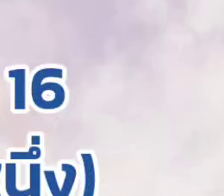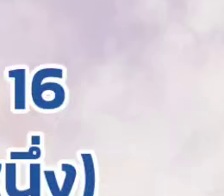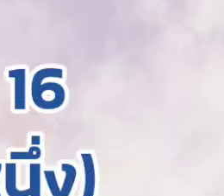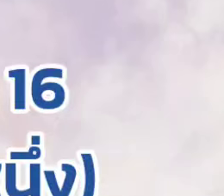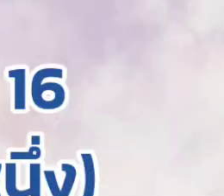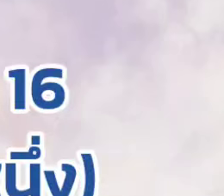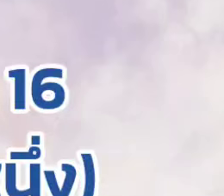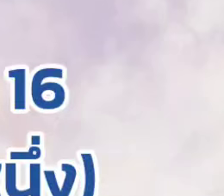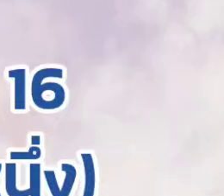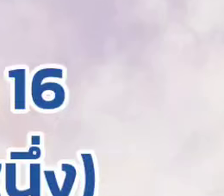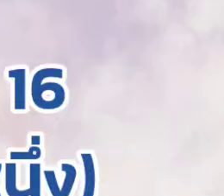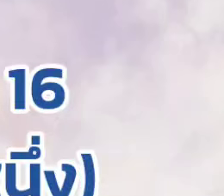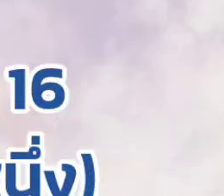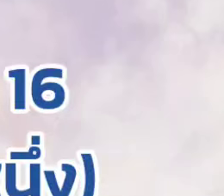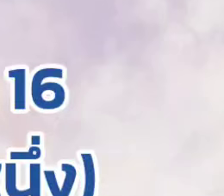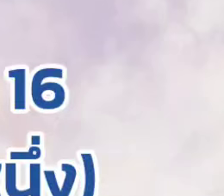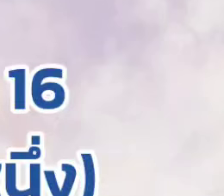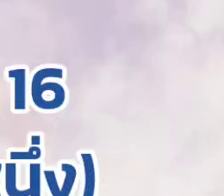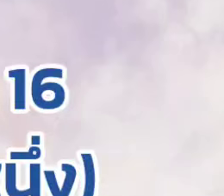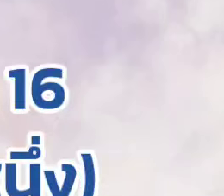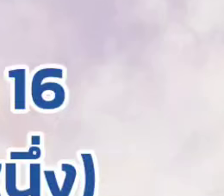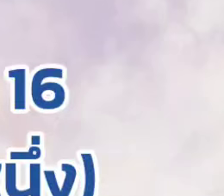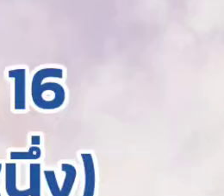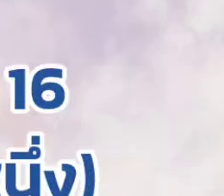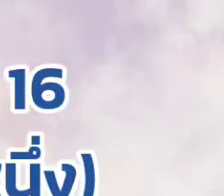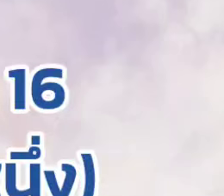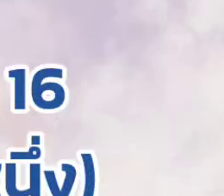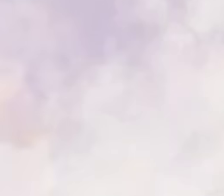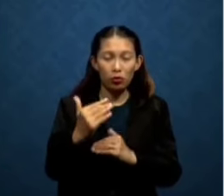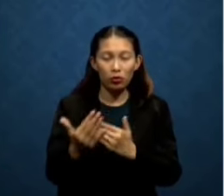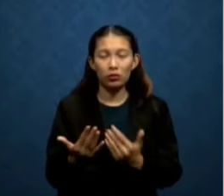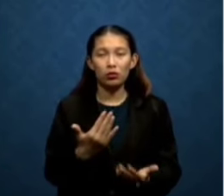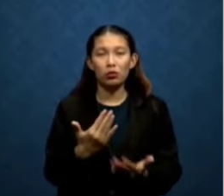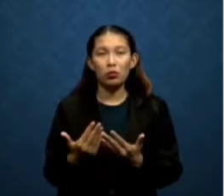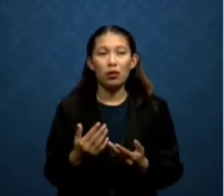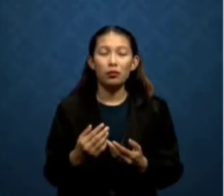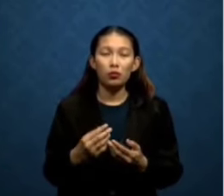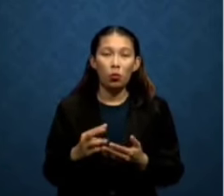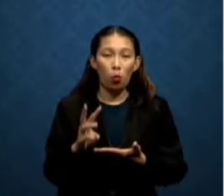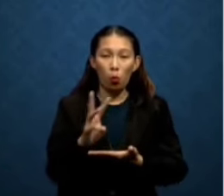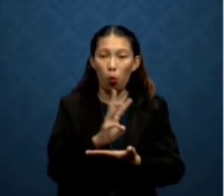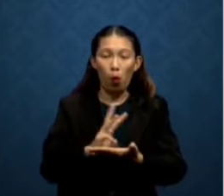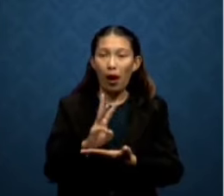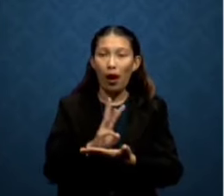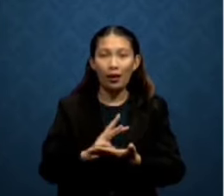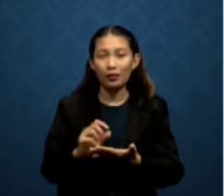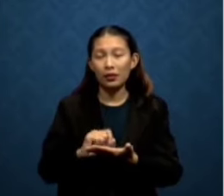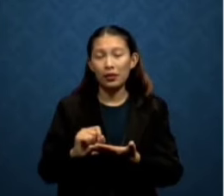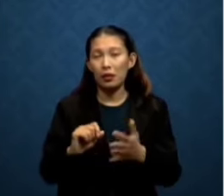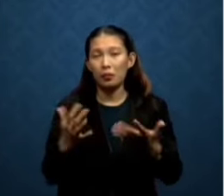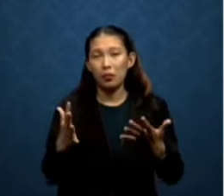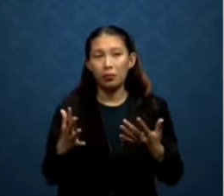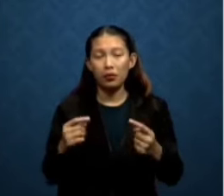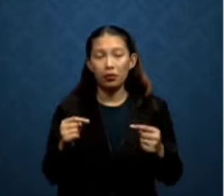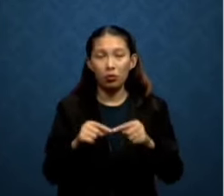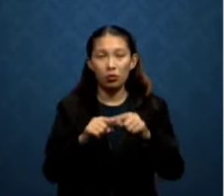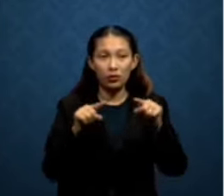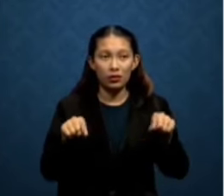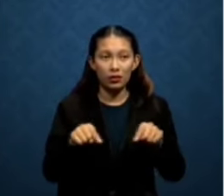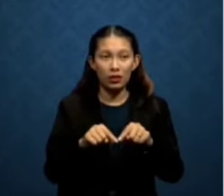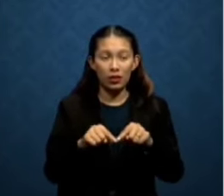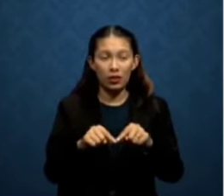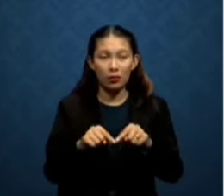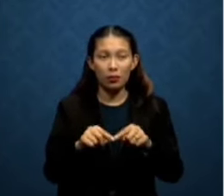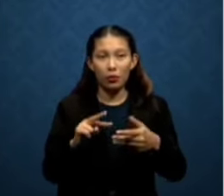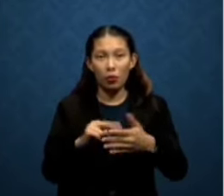เมื่อวันอังคารที่ 1ตุลาคม 2567มีการประชุมวุฒิสภาครั้งที่ 16สมัยสามัประจำปีครั้งที่ 1โดยก่อนเปิดการประชุมได้